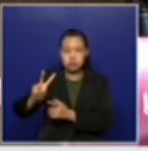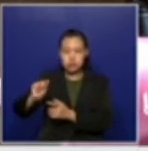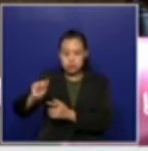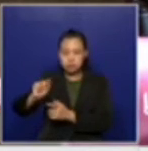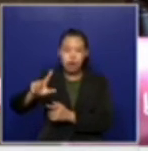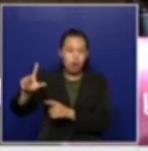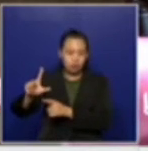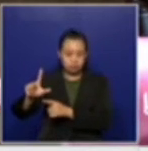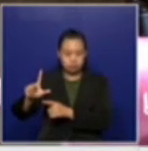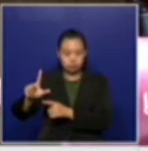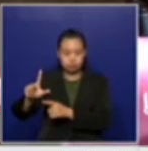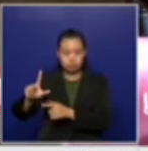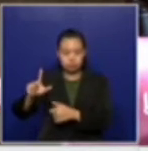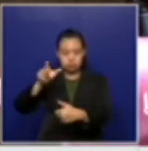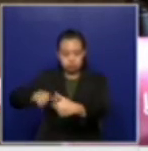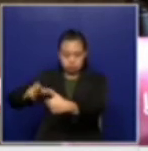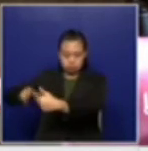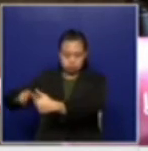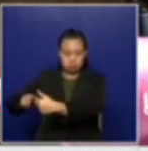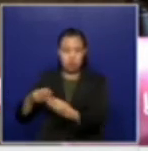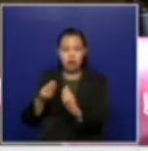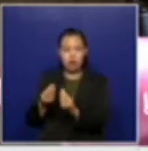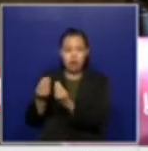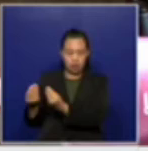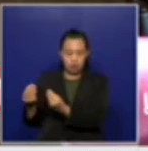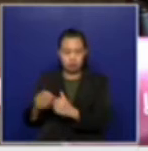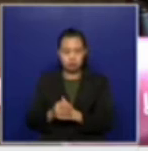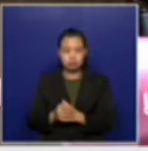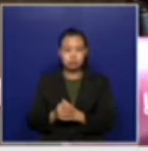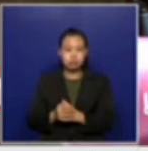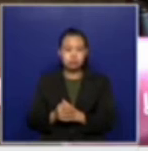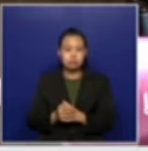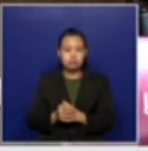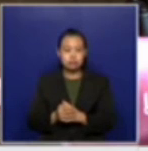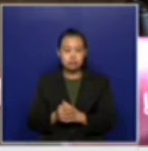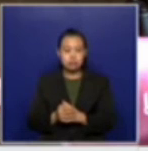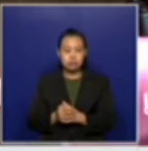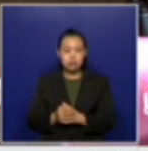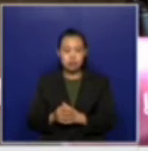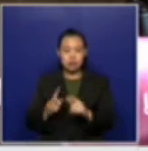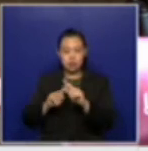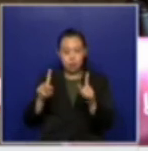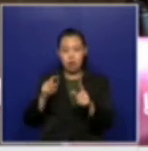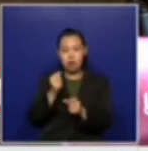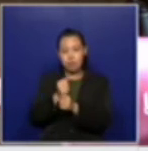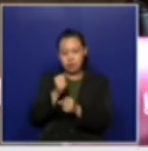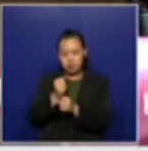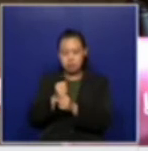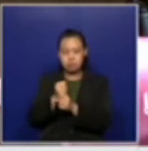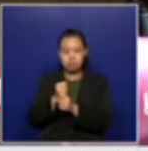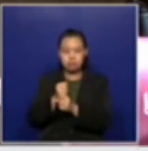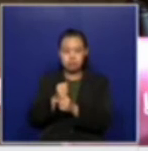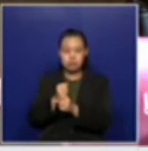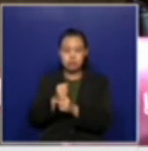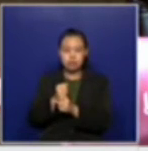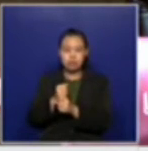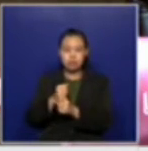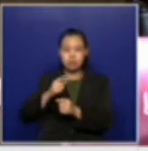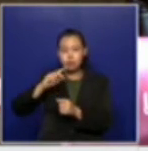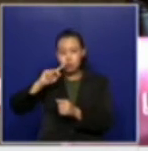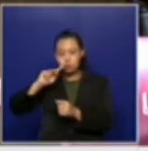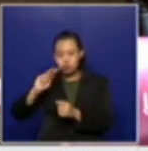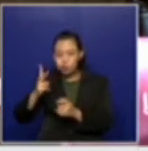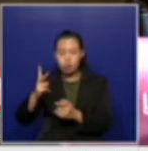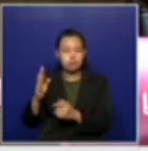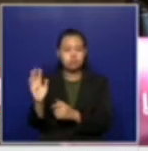งื่อนไขว่าจะต้องไม่เอาไปใช้ในกรณีรีไฟแนนซ์ถามว่าเมื่อนี้ถ้าเกิดว่าลูกค้าเนี่ยเขาต้อง